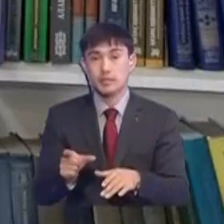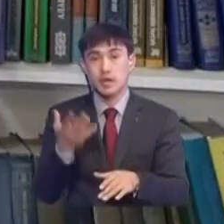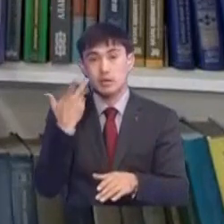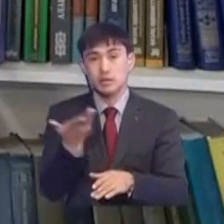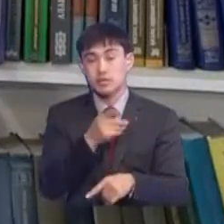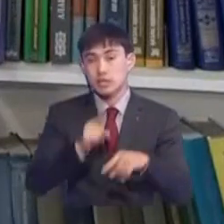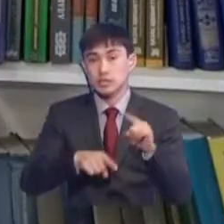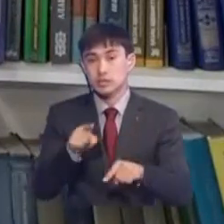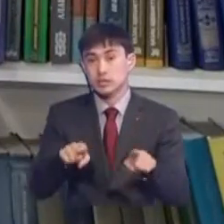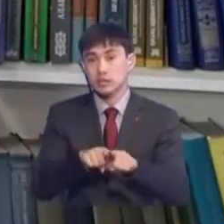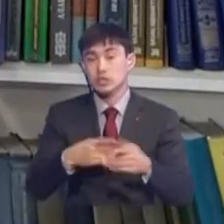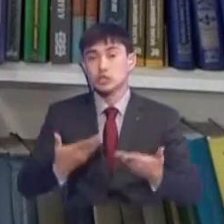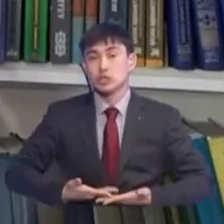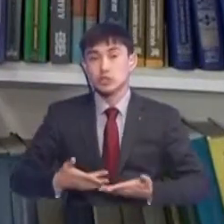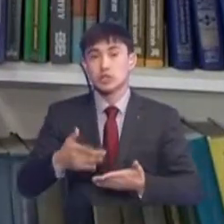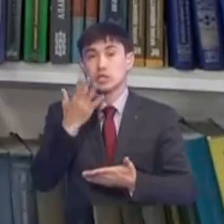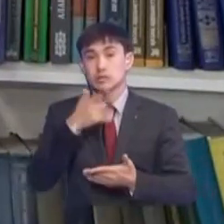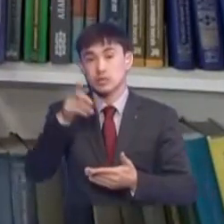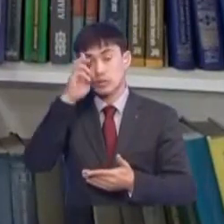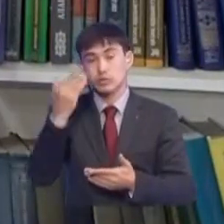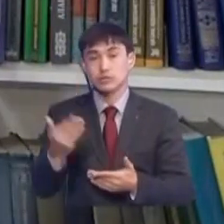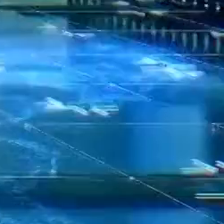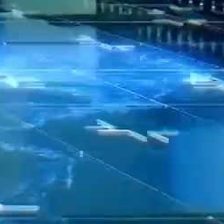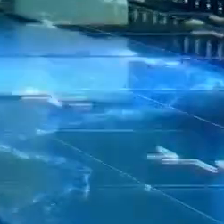наших соотечественников так и для жителей иностранных